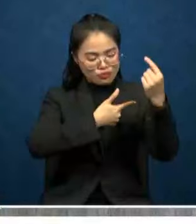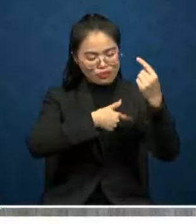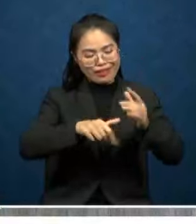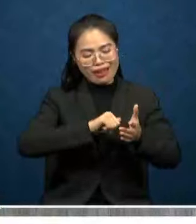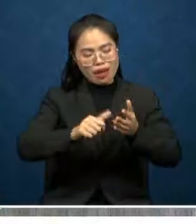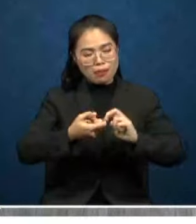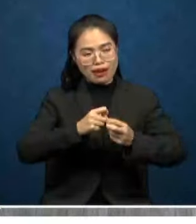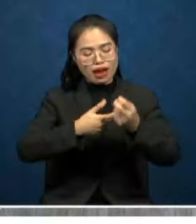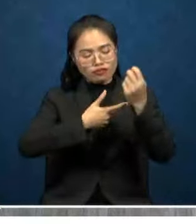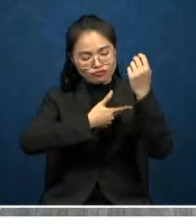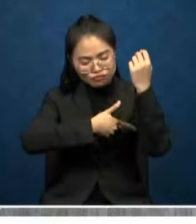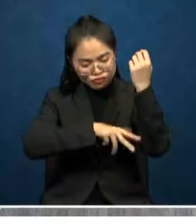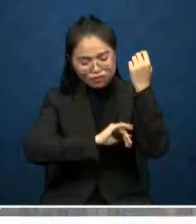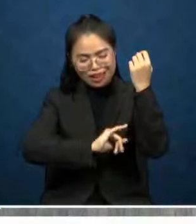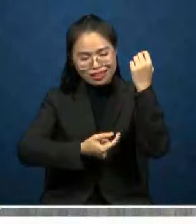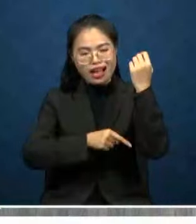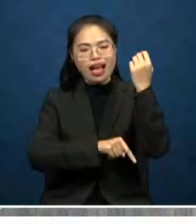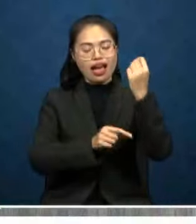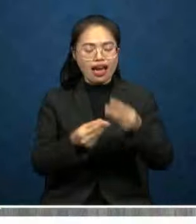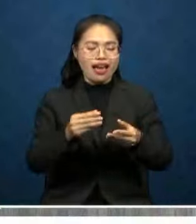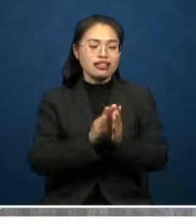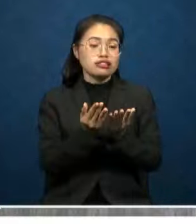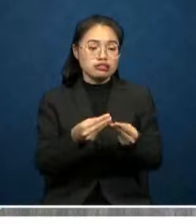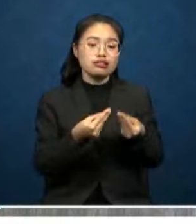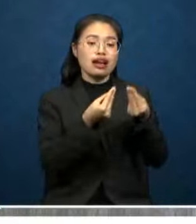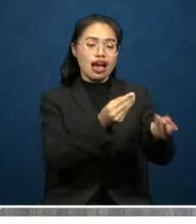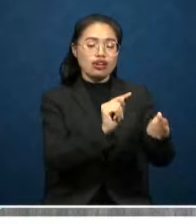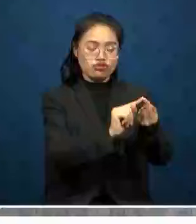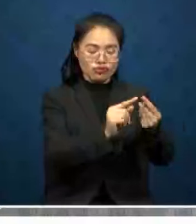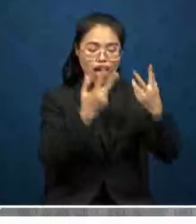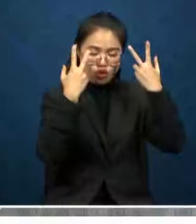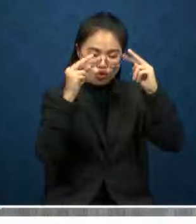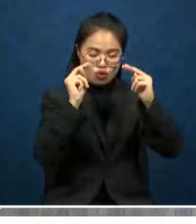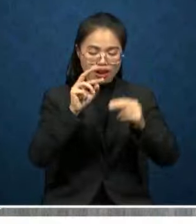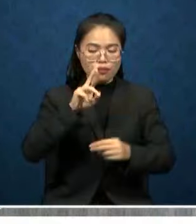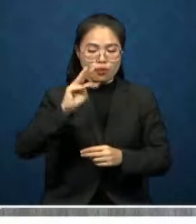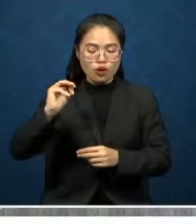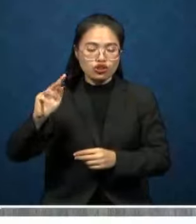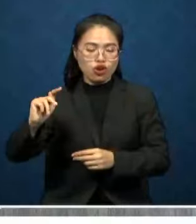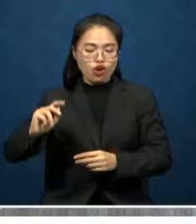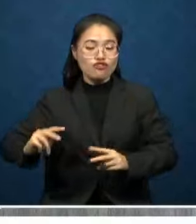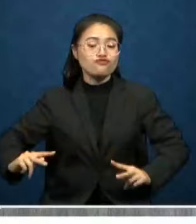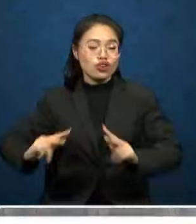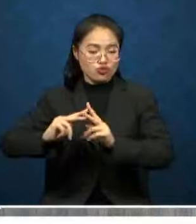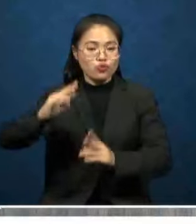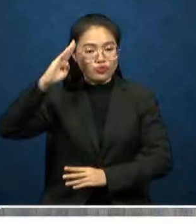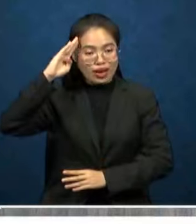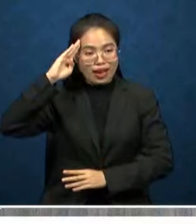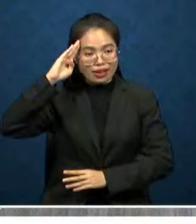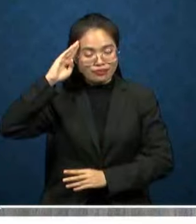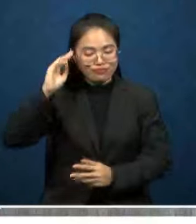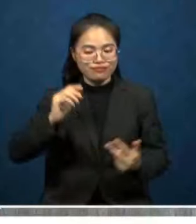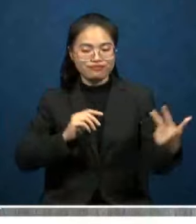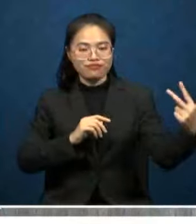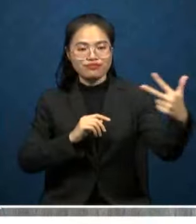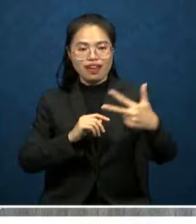เนี่ยมอบให้กับท่านนายกรัฐมนตรีและรัฐมนตรีว่าการกระทรวงกลาโหมในโอกาสต่อไปสิ่ง 3สิ่ง